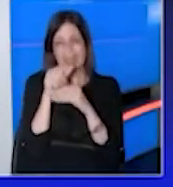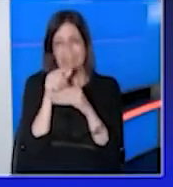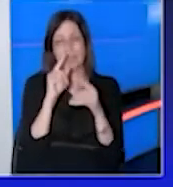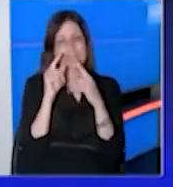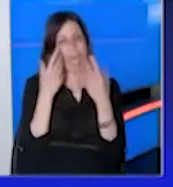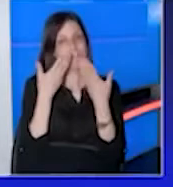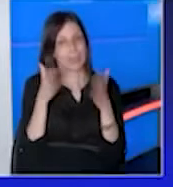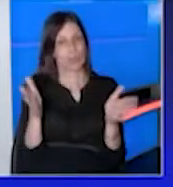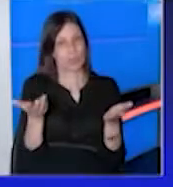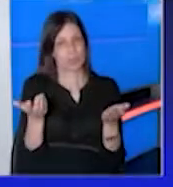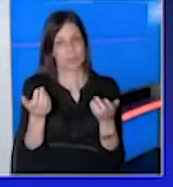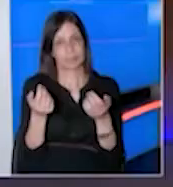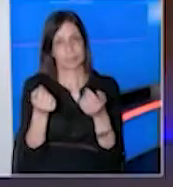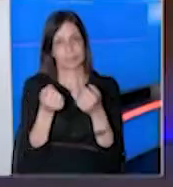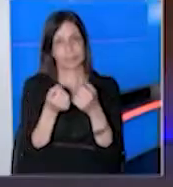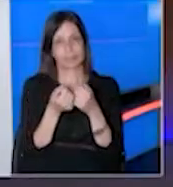בשיח פתוח?